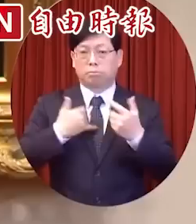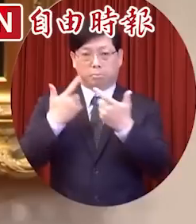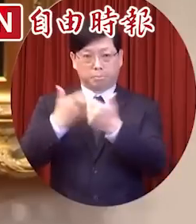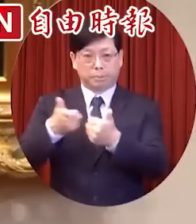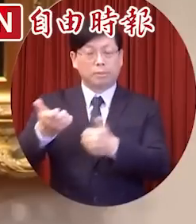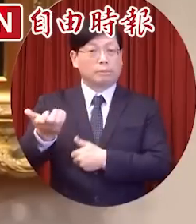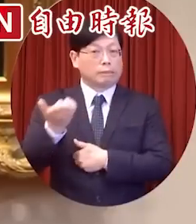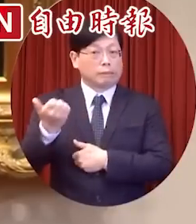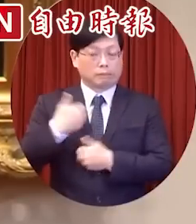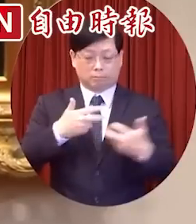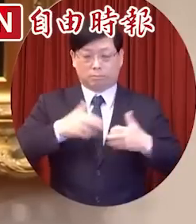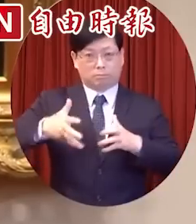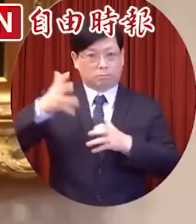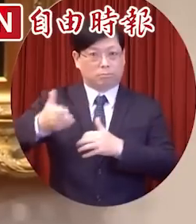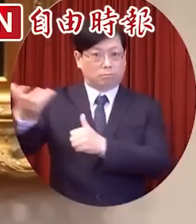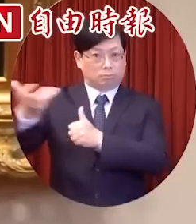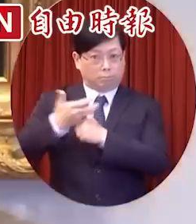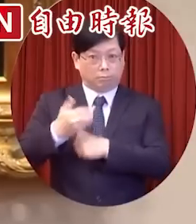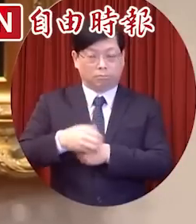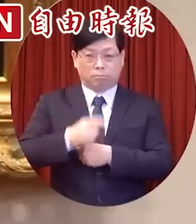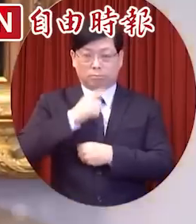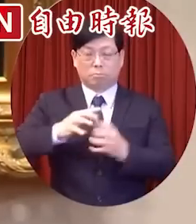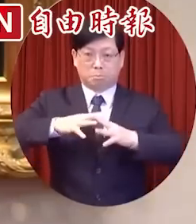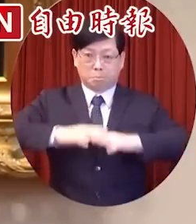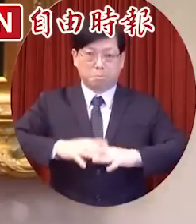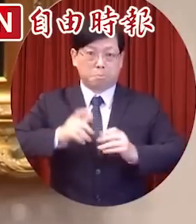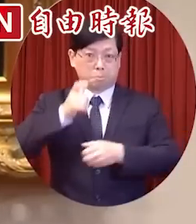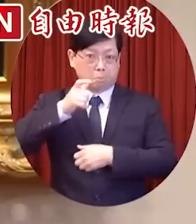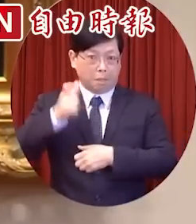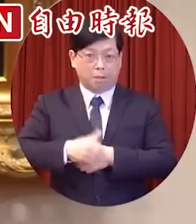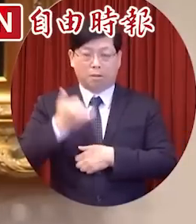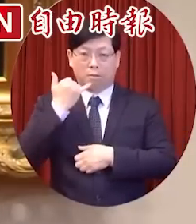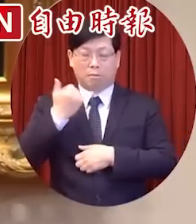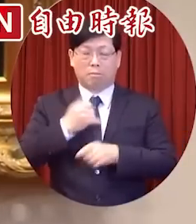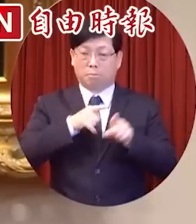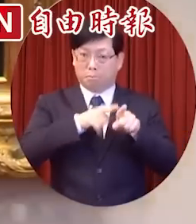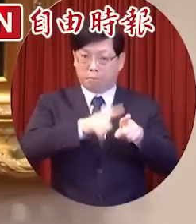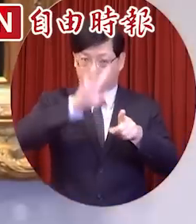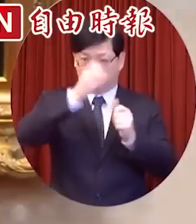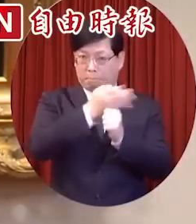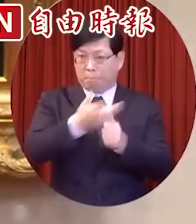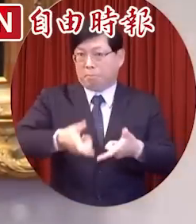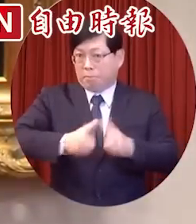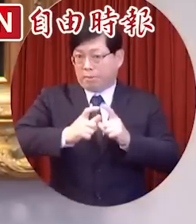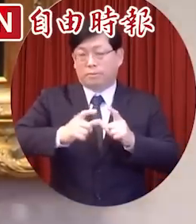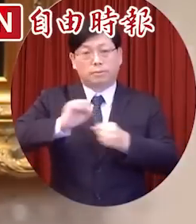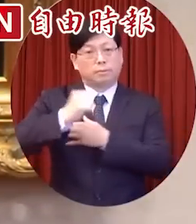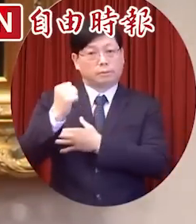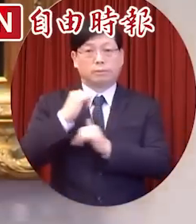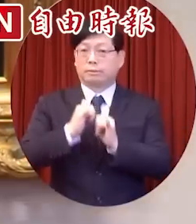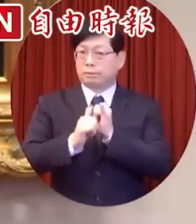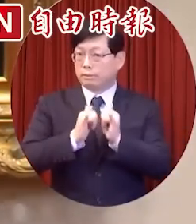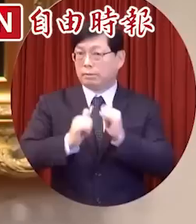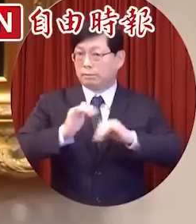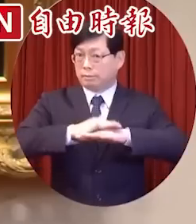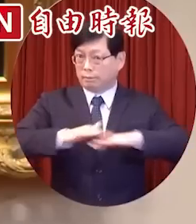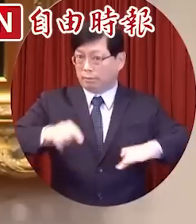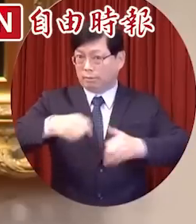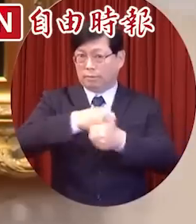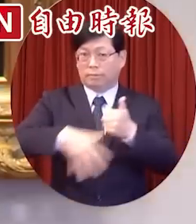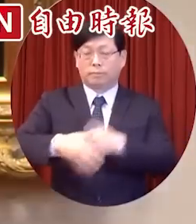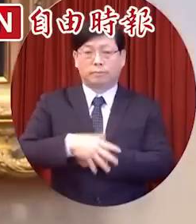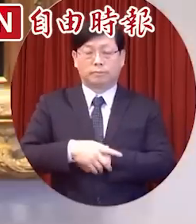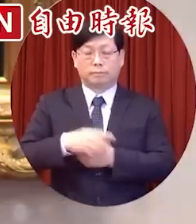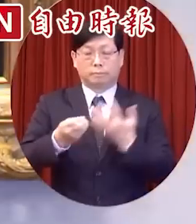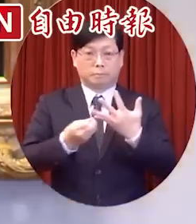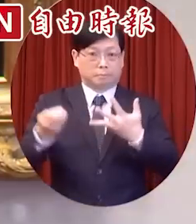刚才总统所交付的稳健迈向疫后复苏、强化社会安全体系、